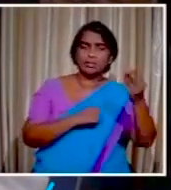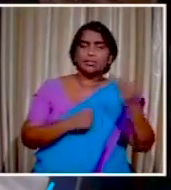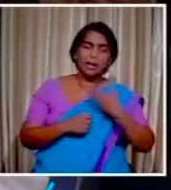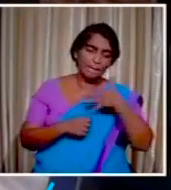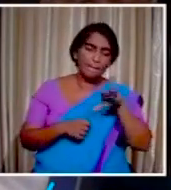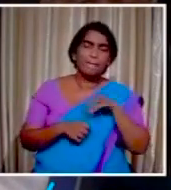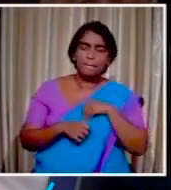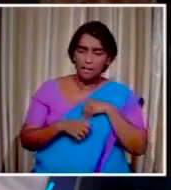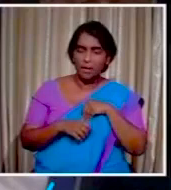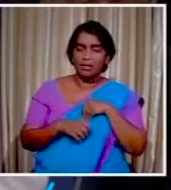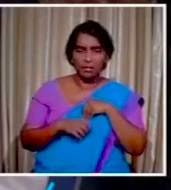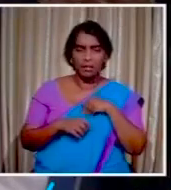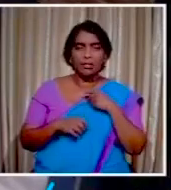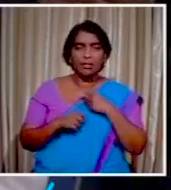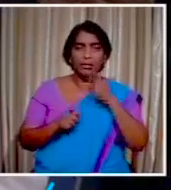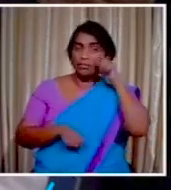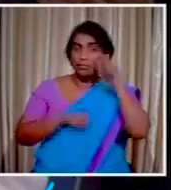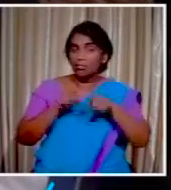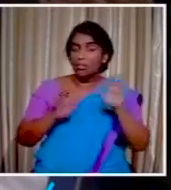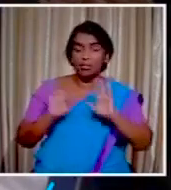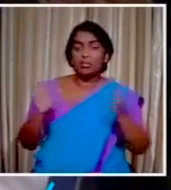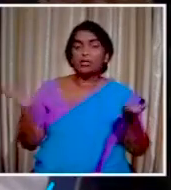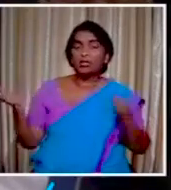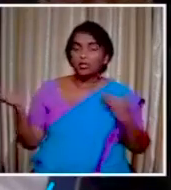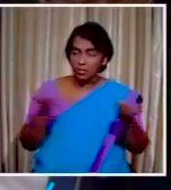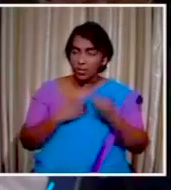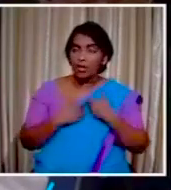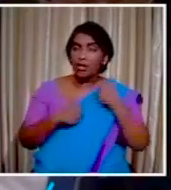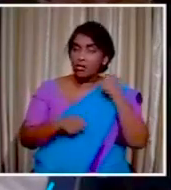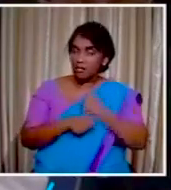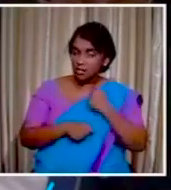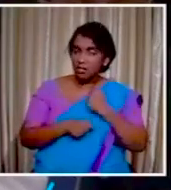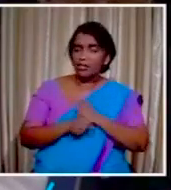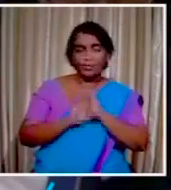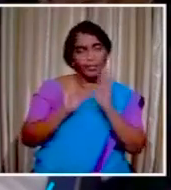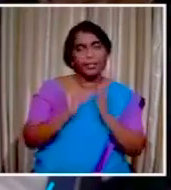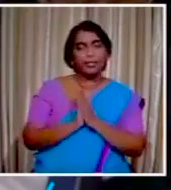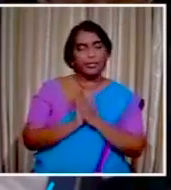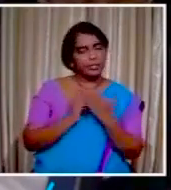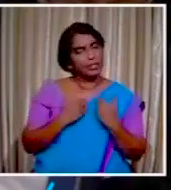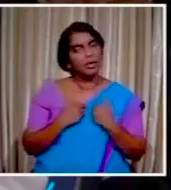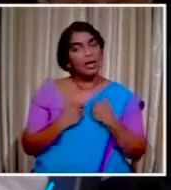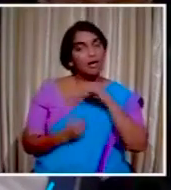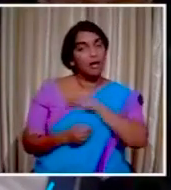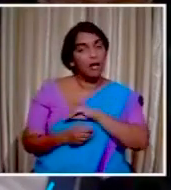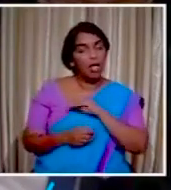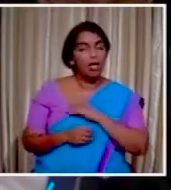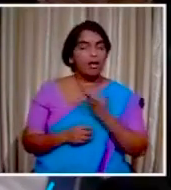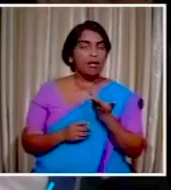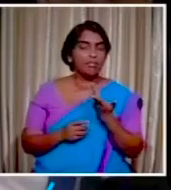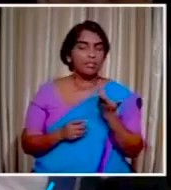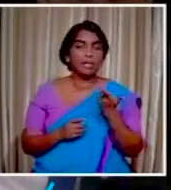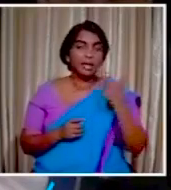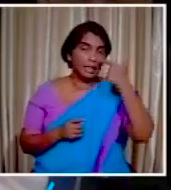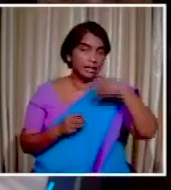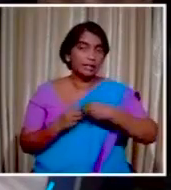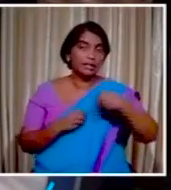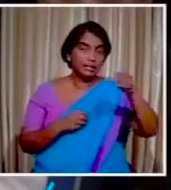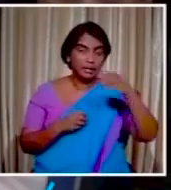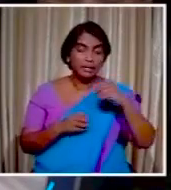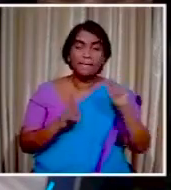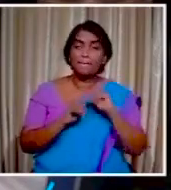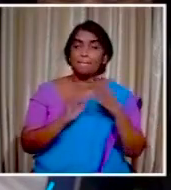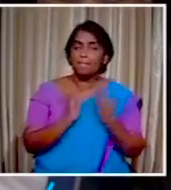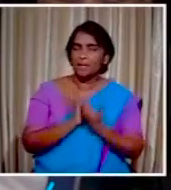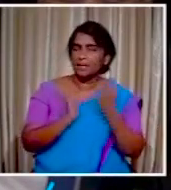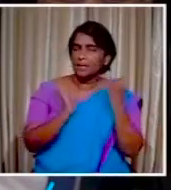පිළිගන්නවා සේවකයෝ නෙමෙයි අපි හැබැයි තිබුණු ආණ්ඩු වලින් අපි ලාභයට තෙල් දෙන්න හැමදාමත් ගත්ත ප්‍රතිපත්ති